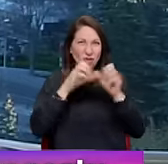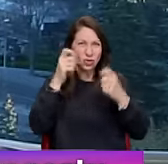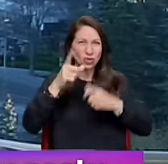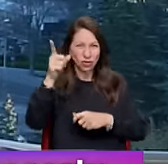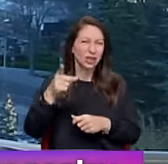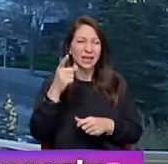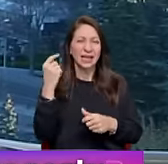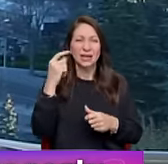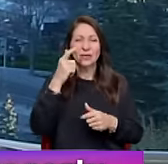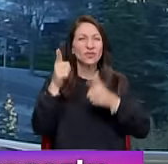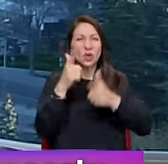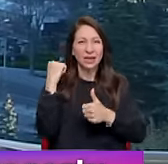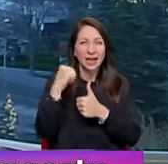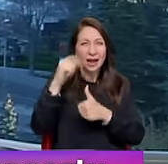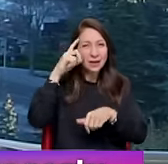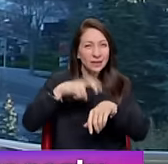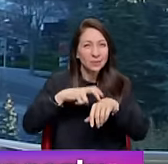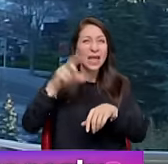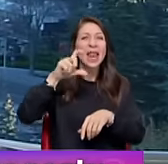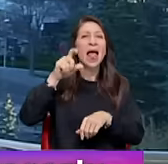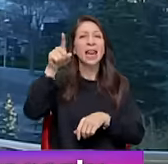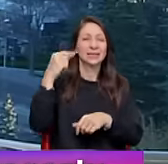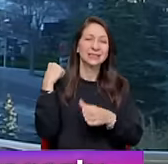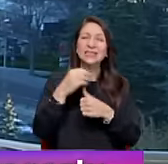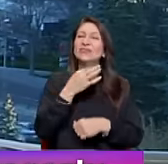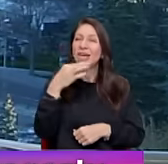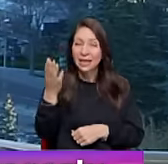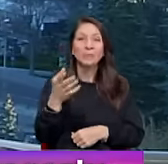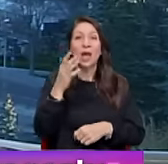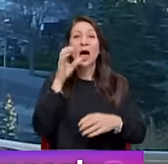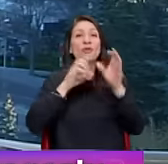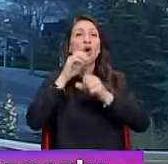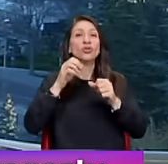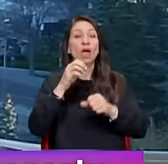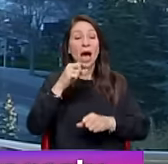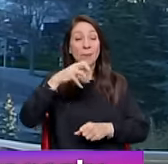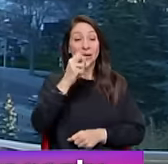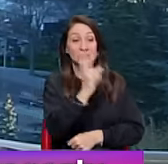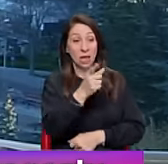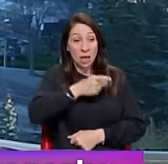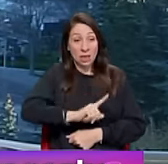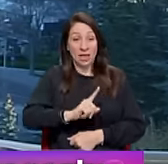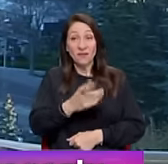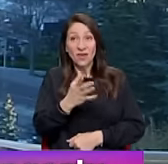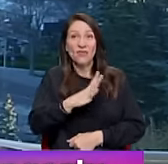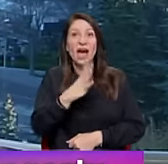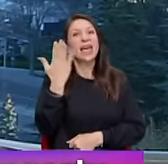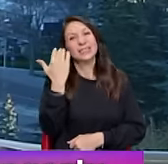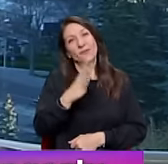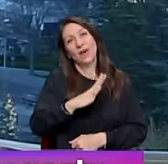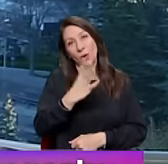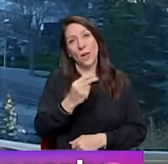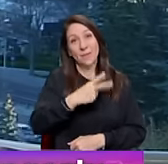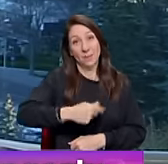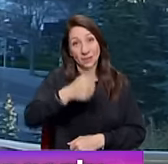mı? Yönetmenimizden Hilal'den bir rica edeyim. Afyon Karahisar'da AK Parti'nin adayı ve mevcuttaki belediye